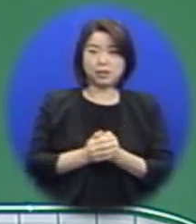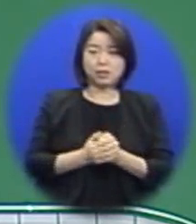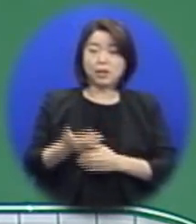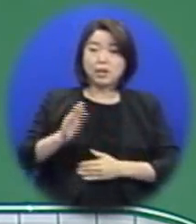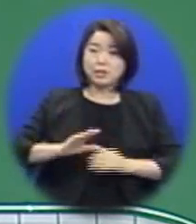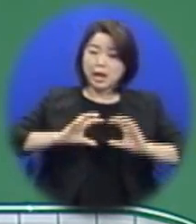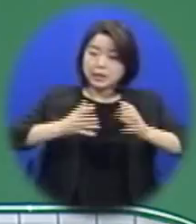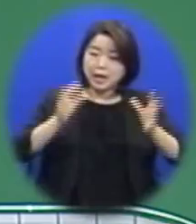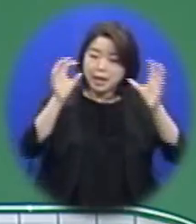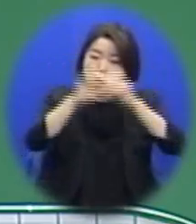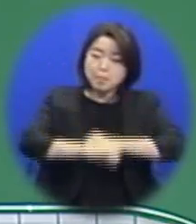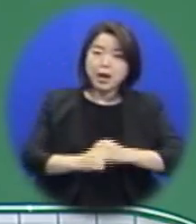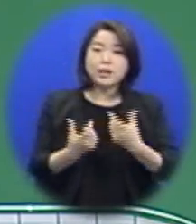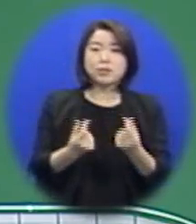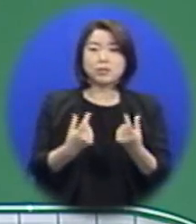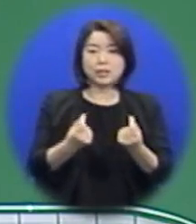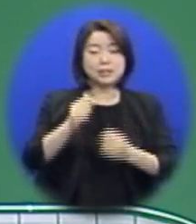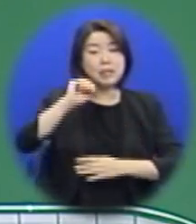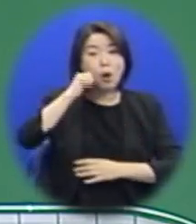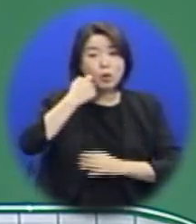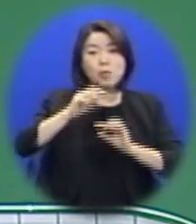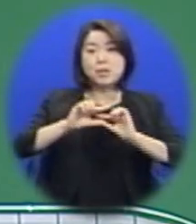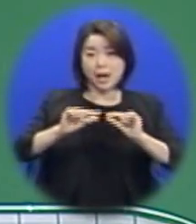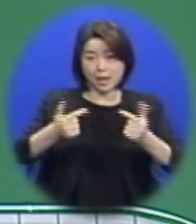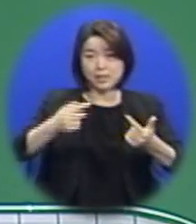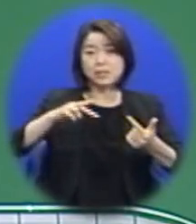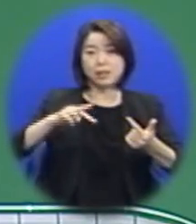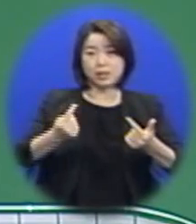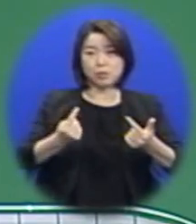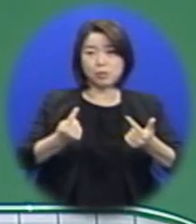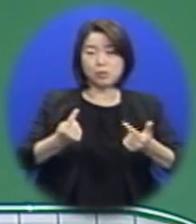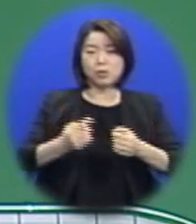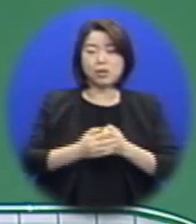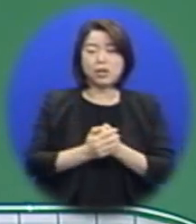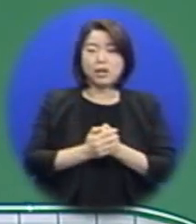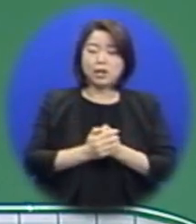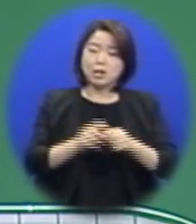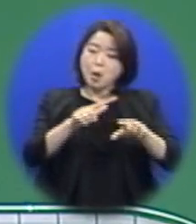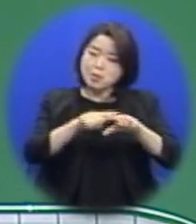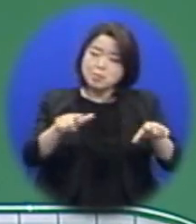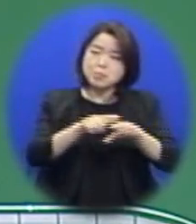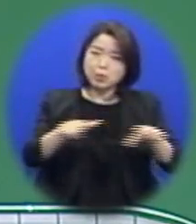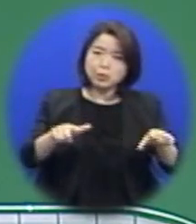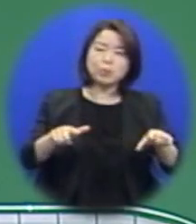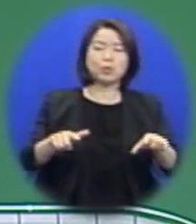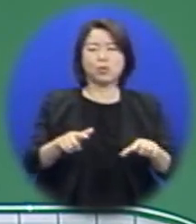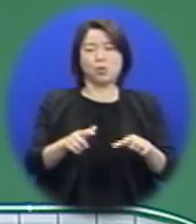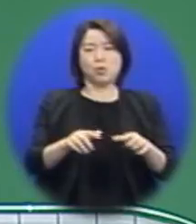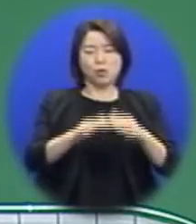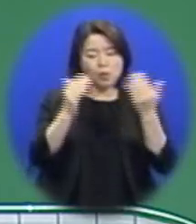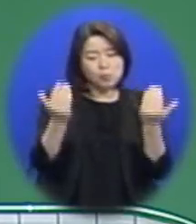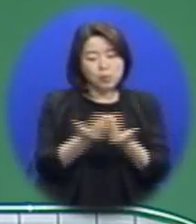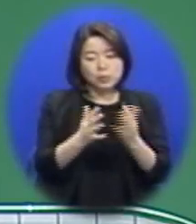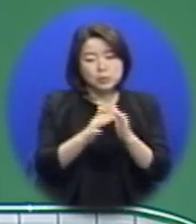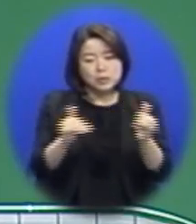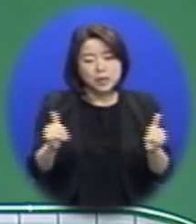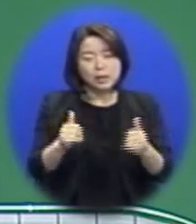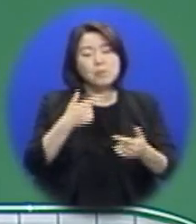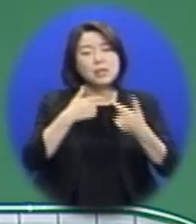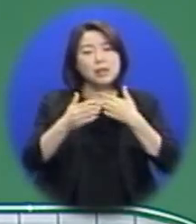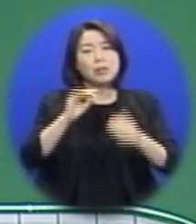망하는 것 같은 그런 어려움이 아니라도 지극히 그저 일상적인 모든 사람이 겪는 어려움